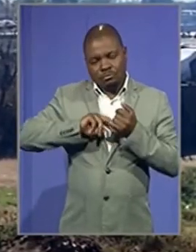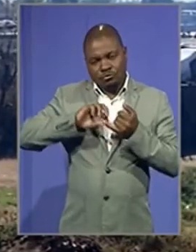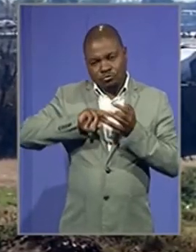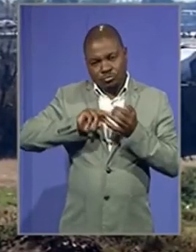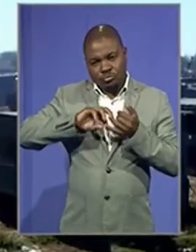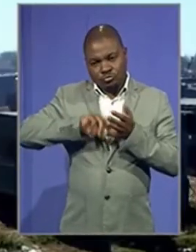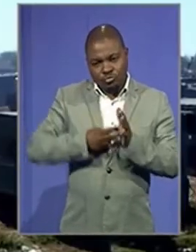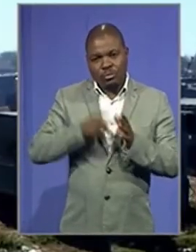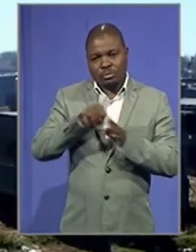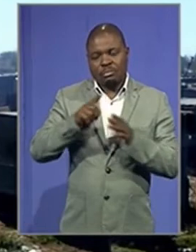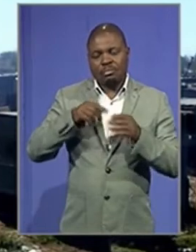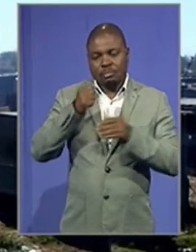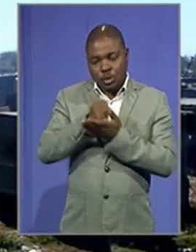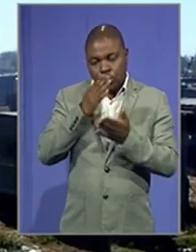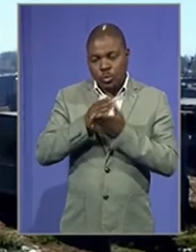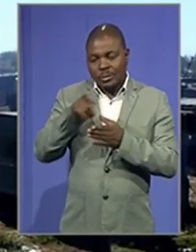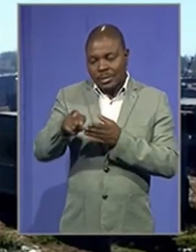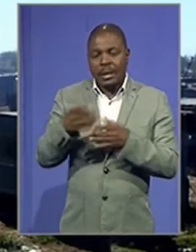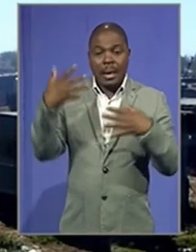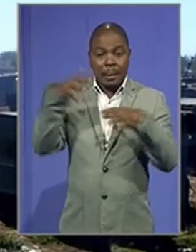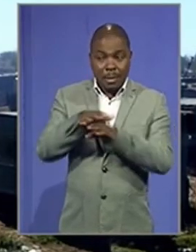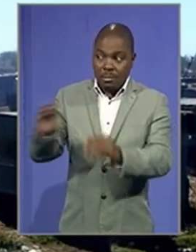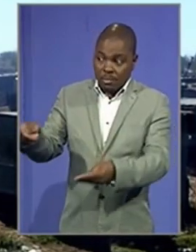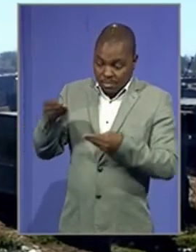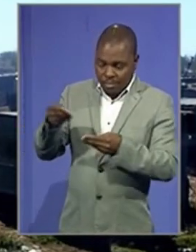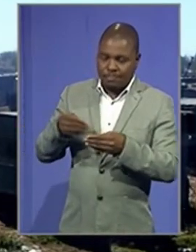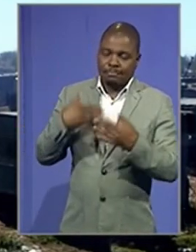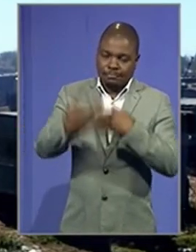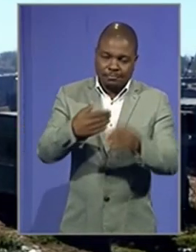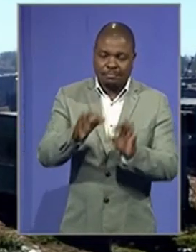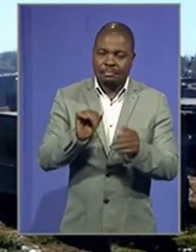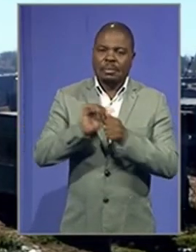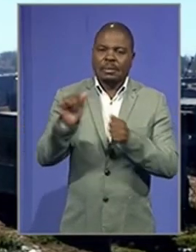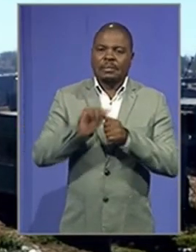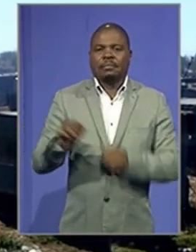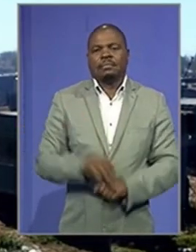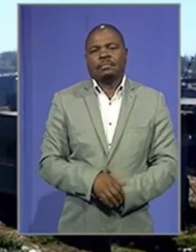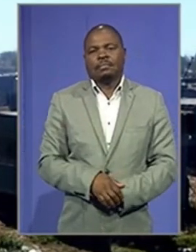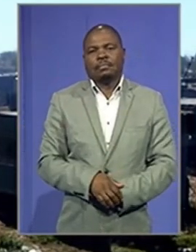fa boruni jwa masepala bo tokafala. Ke Tebogo Phakedi wa dikgang tsa SABC mo Lichtenburg.